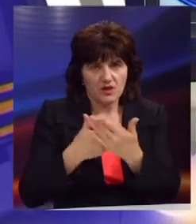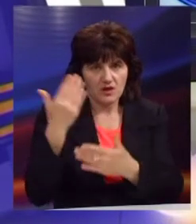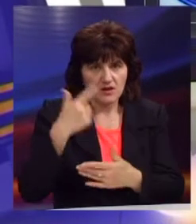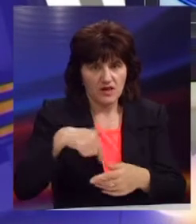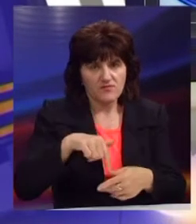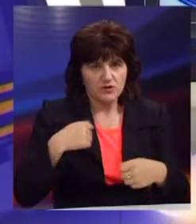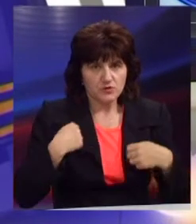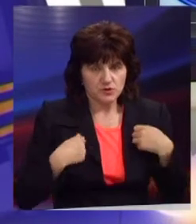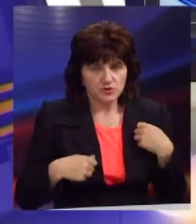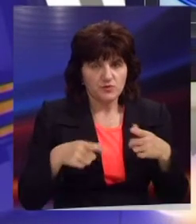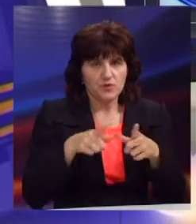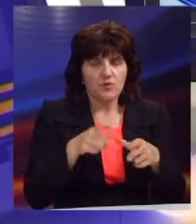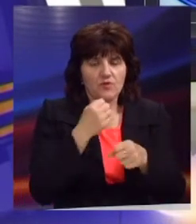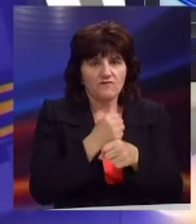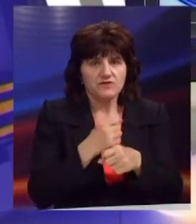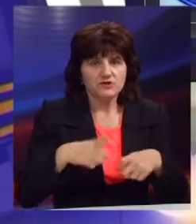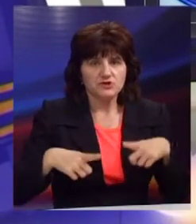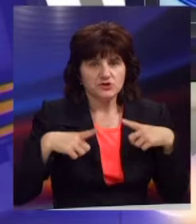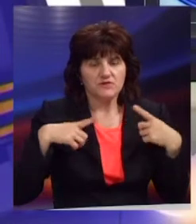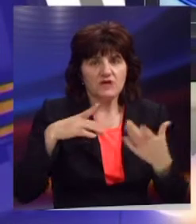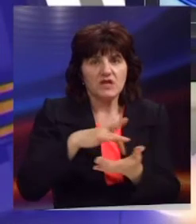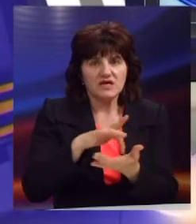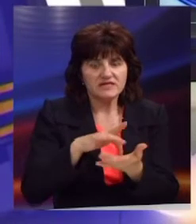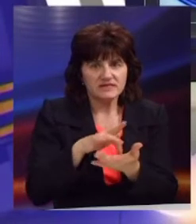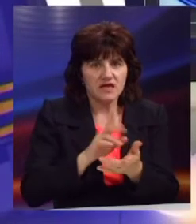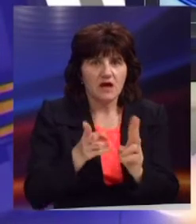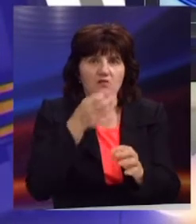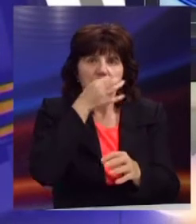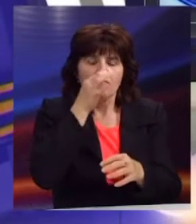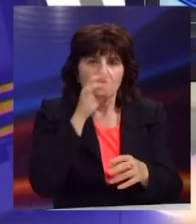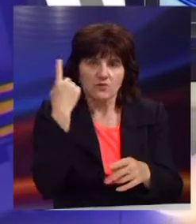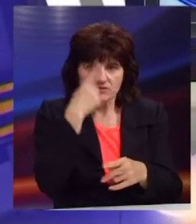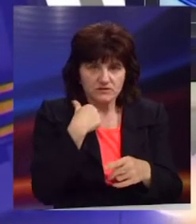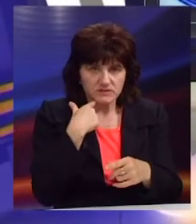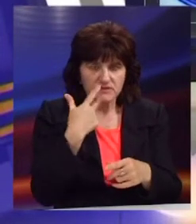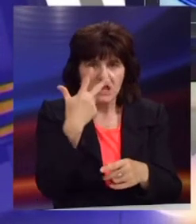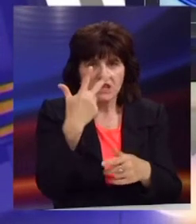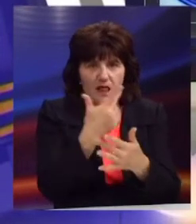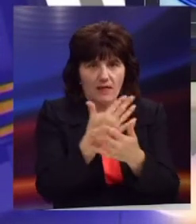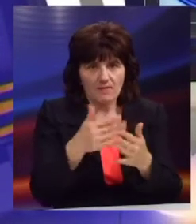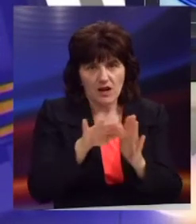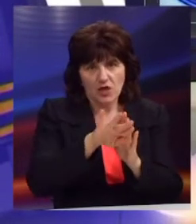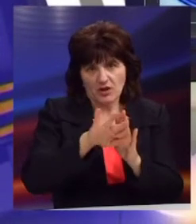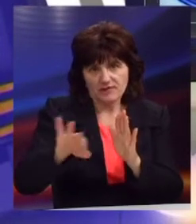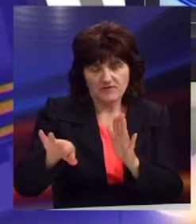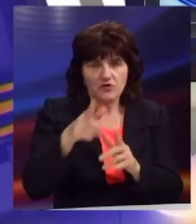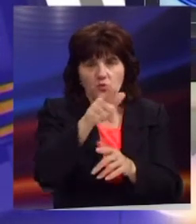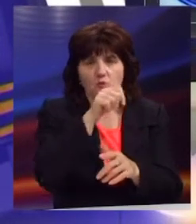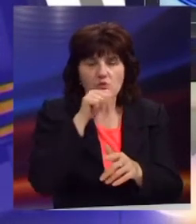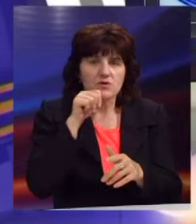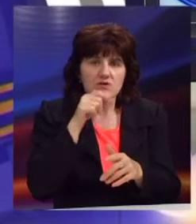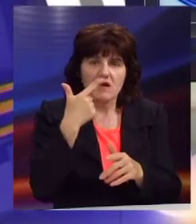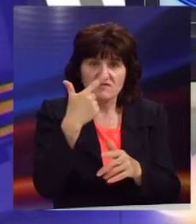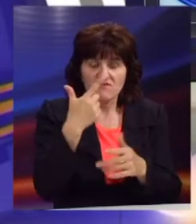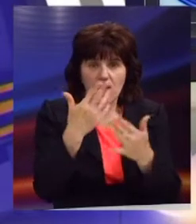teritoriji Subotice iz oblasti zaštite i unapređenja životne sredine. Grad je za ove aktivnosti izdvojio 3 miliona dinara, što je za 2 miliona više u